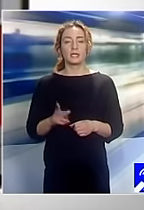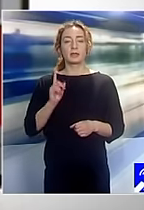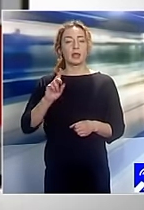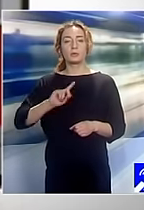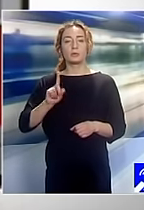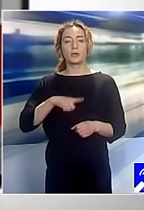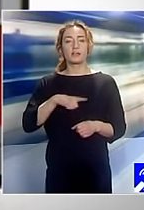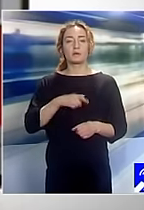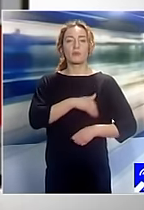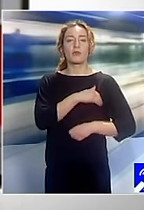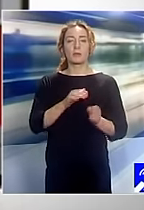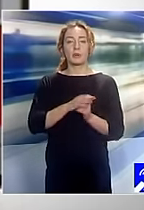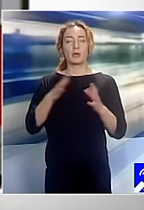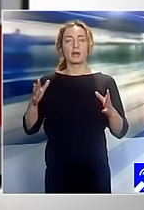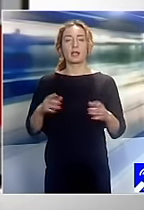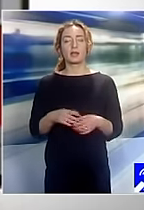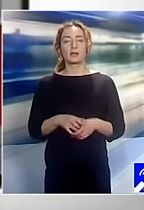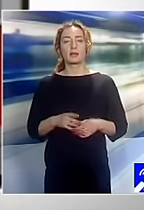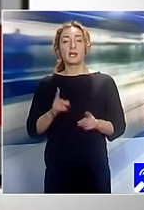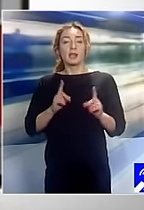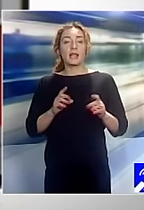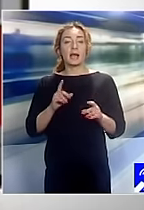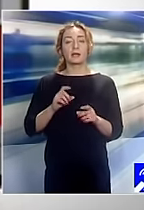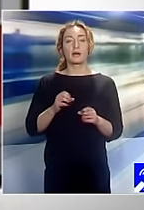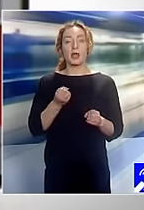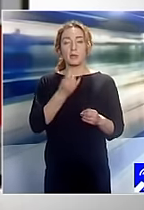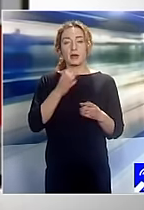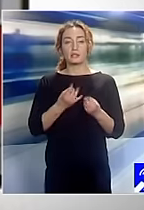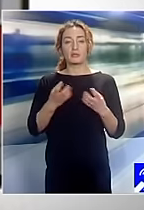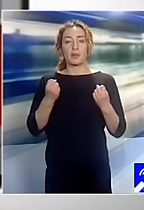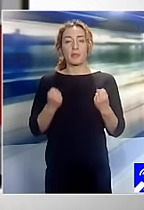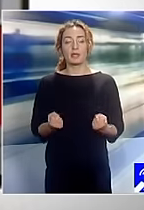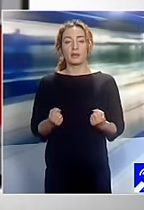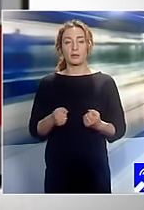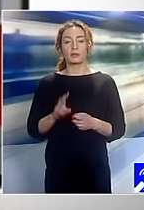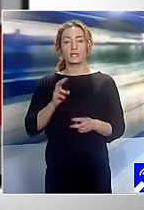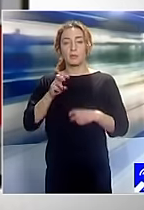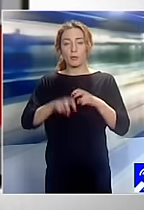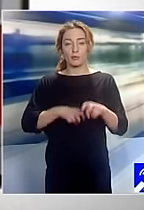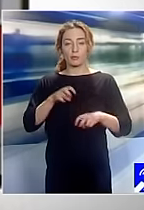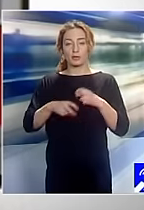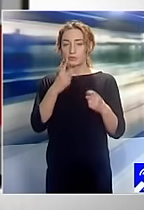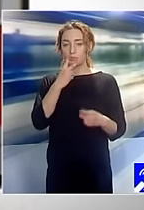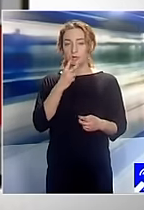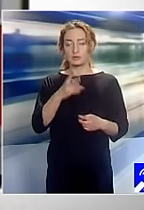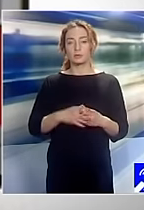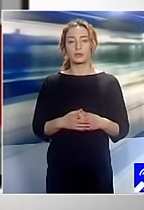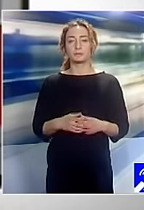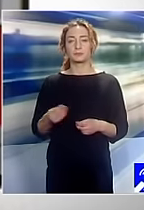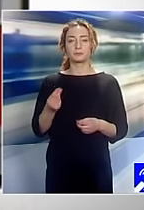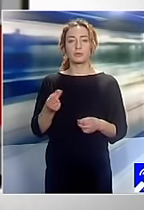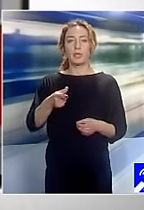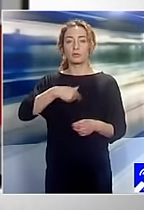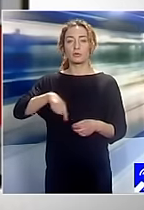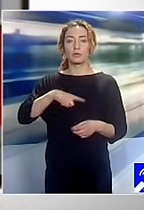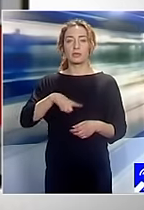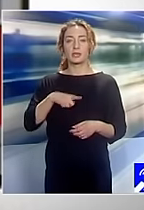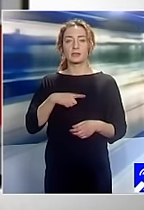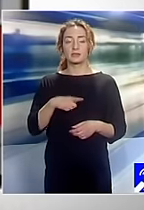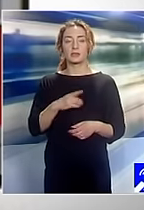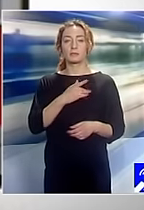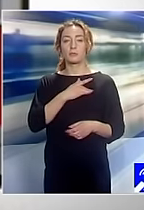Da, dar dacă apare ceva mai grav. Păi nu ai de unde să știi dacă apare mai grav, trebuie urmărit și trebuie văzut. Deci pentru noi... într-adevăr, sunt